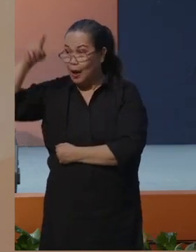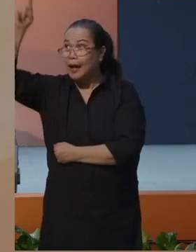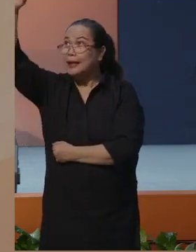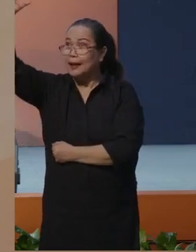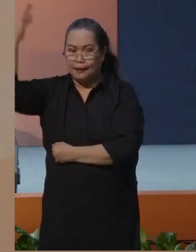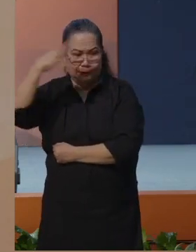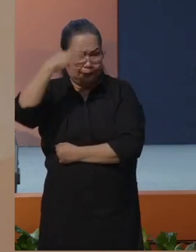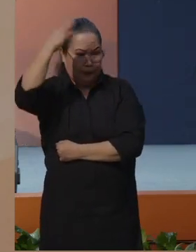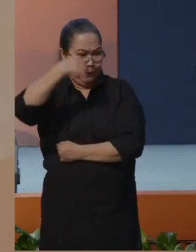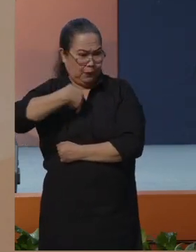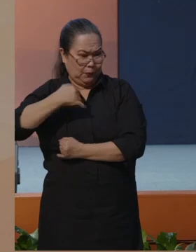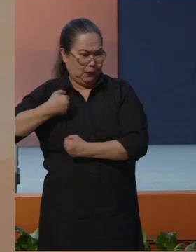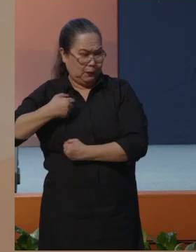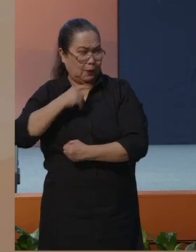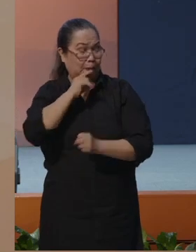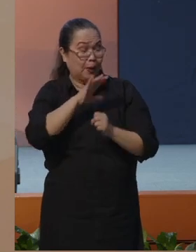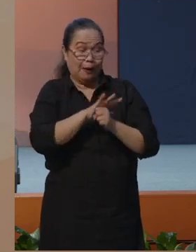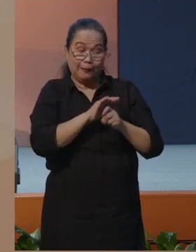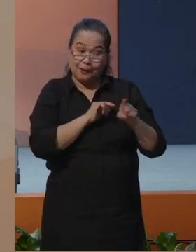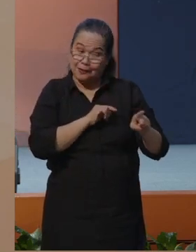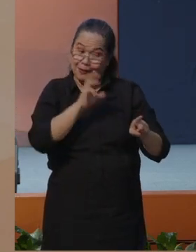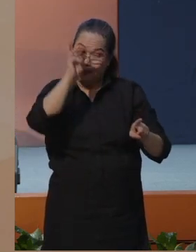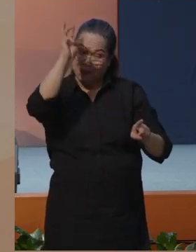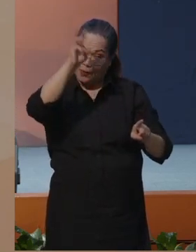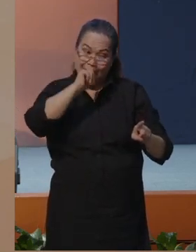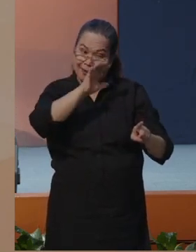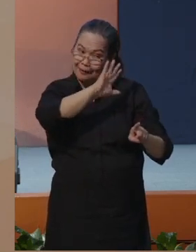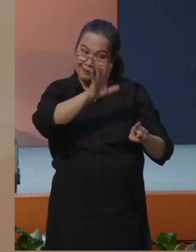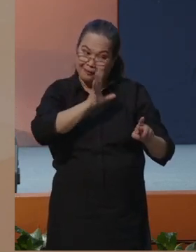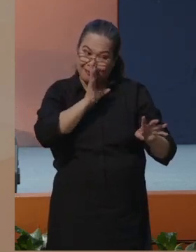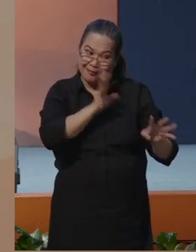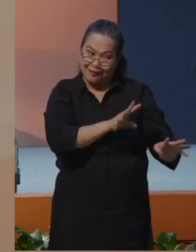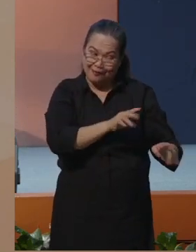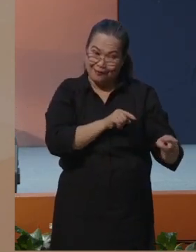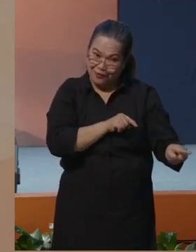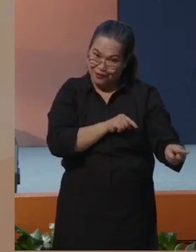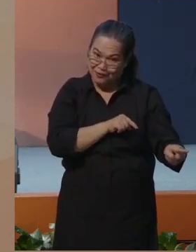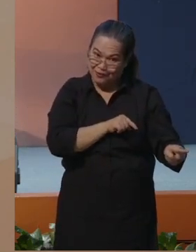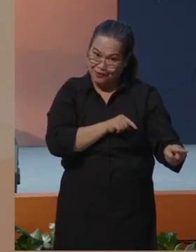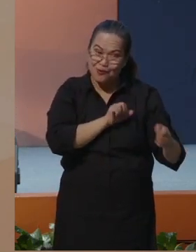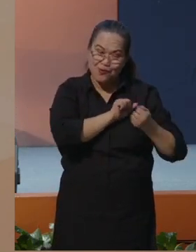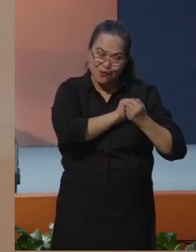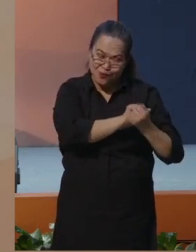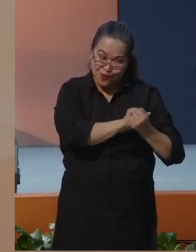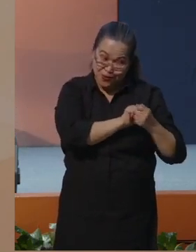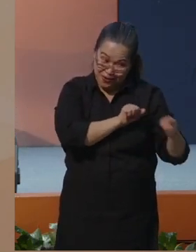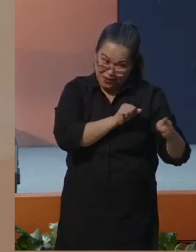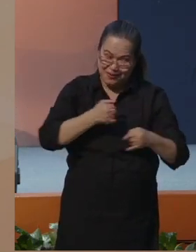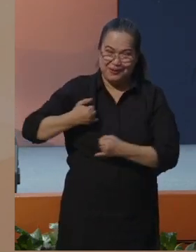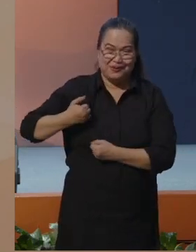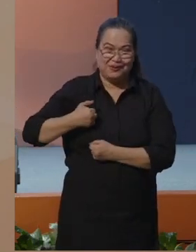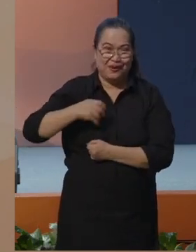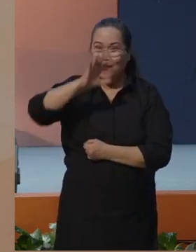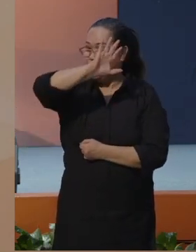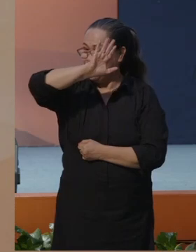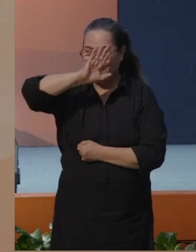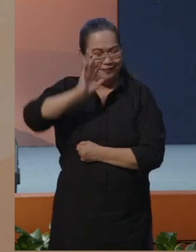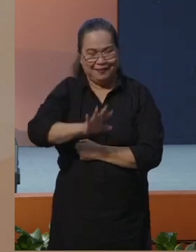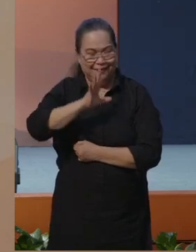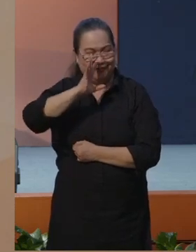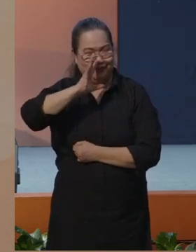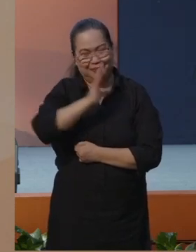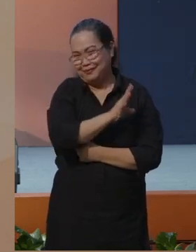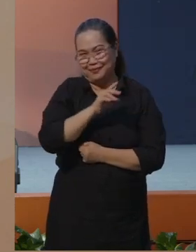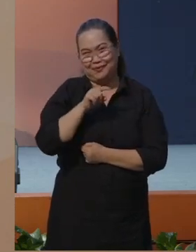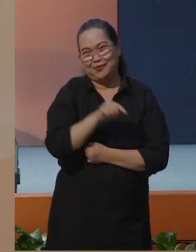at pinangakuan niya na hindi siya pababayaan. Nabasa natin yung kanina, I will be with you. I will not forsake you, sabi ng